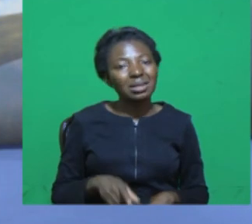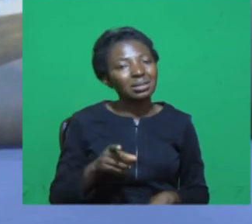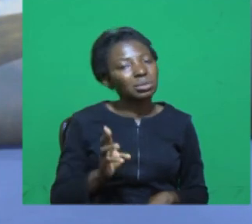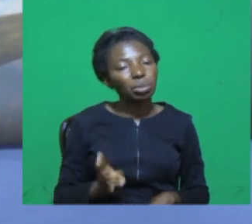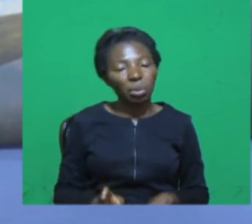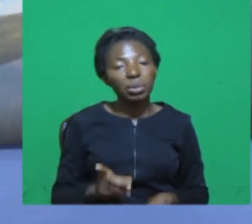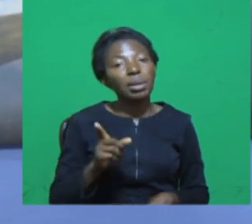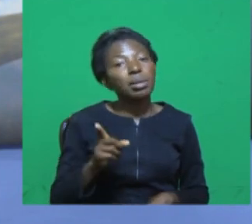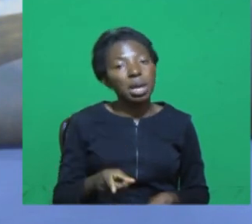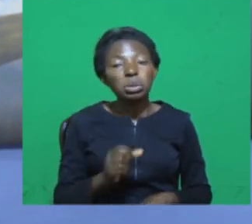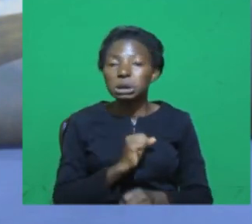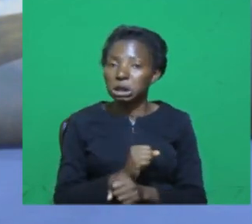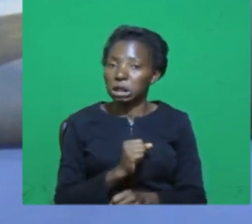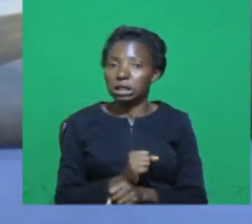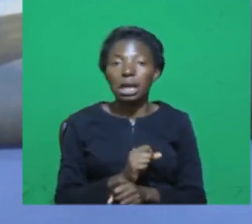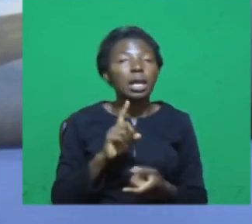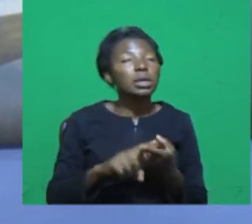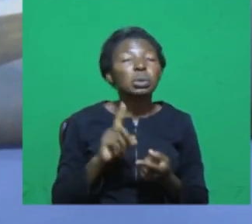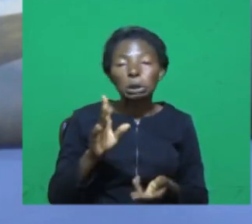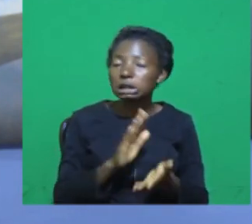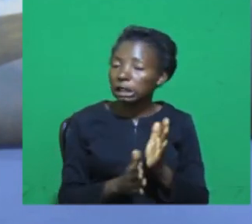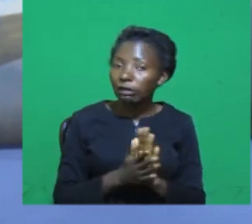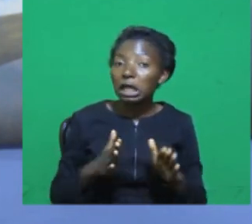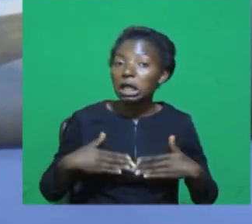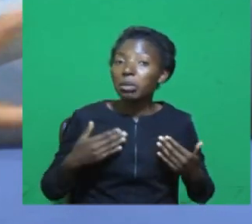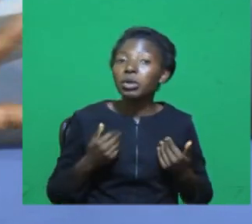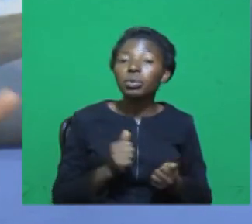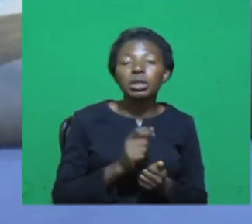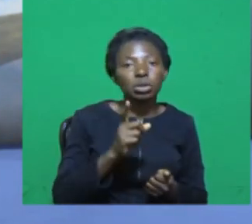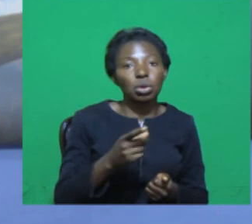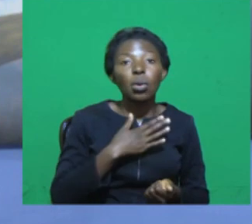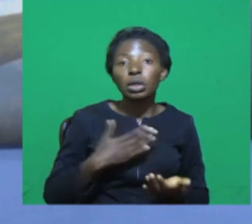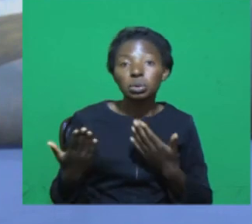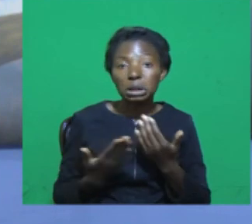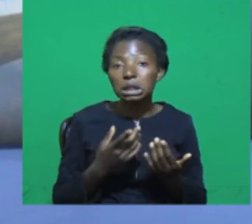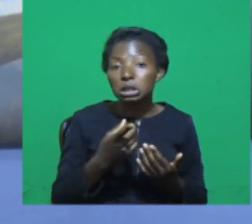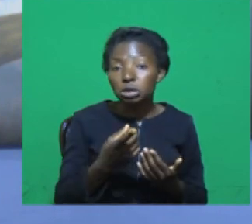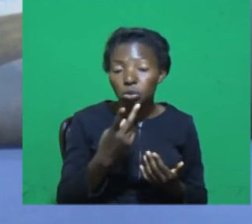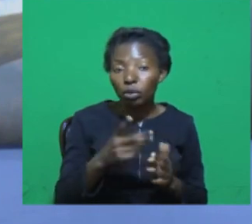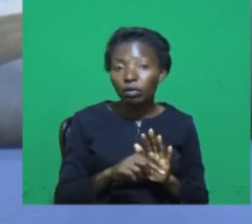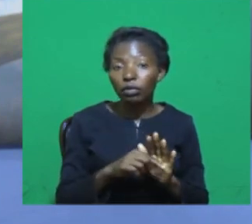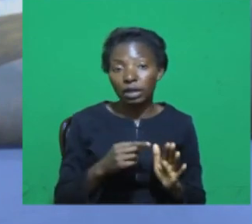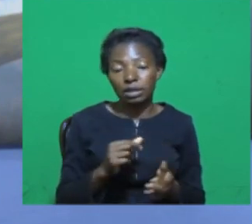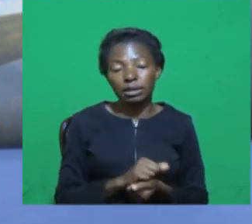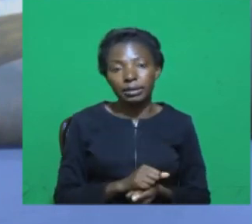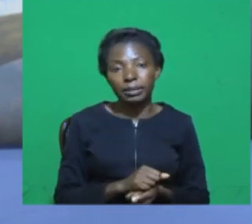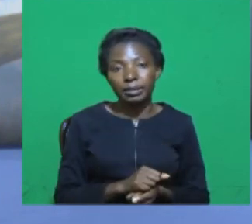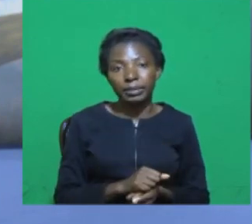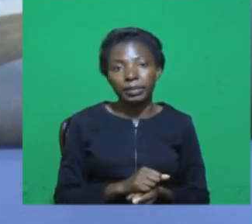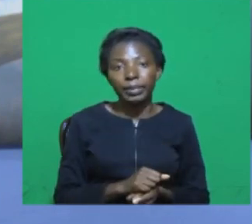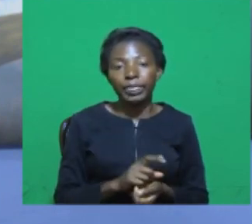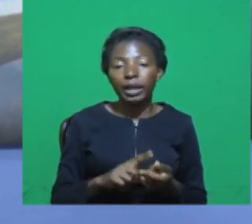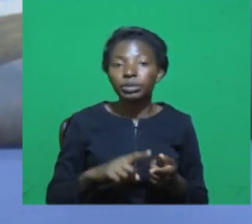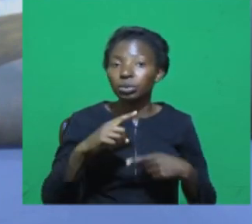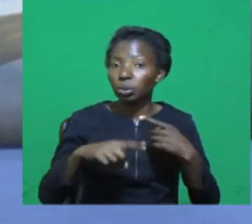kutaurwa izvozvo kuti Mwari pakadaro haachafare nemapfekero iwayo. Ndoda kuti muerenge mavhesi mairi akatedzana pastor. Tonzwa kambo